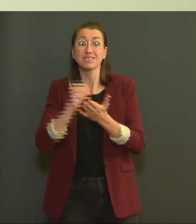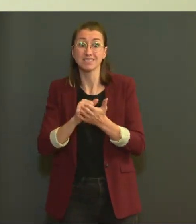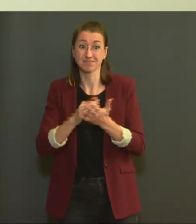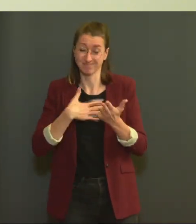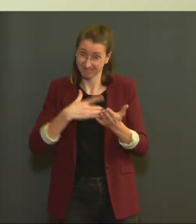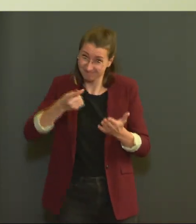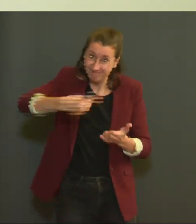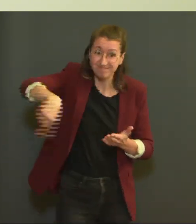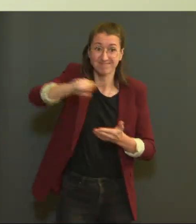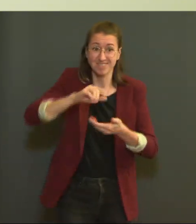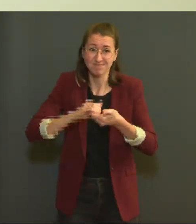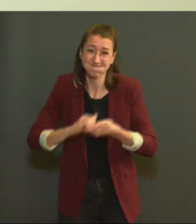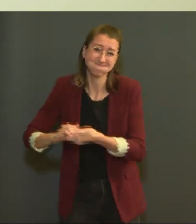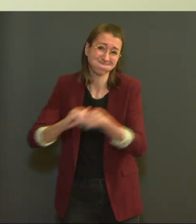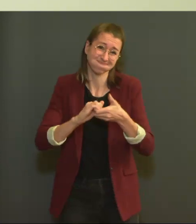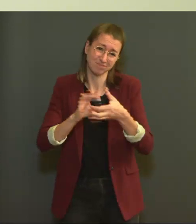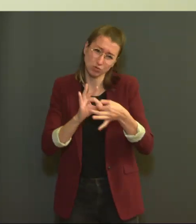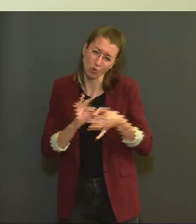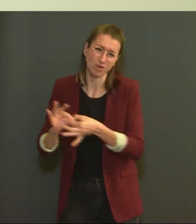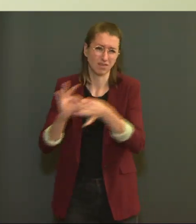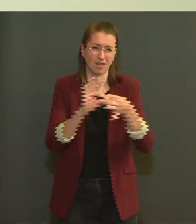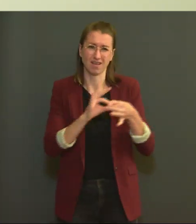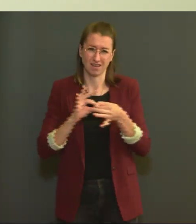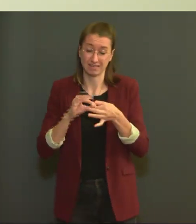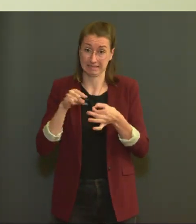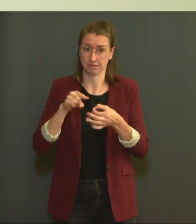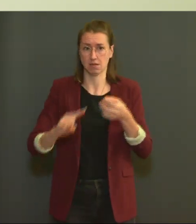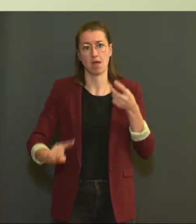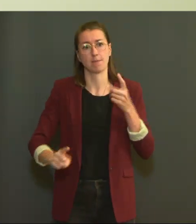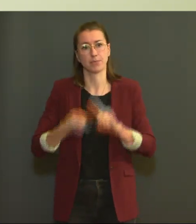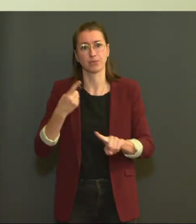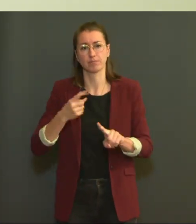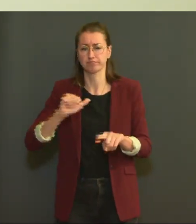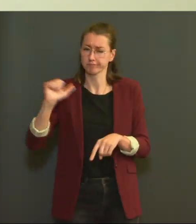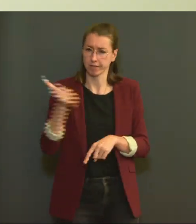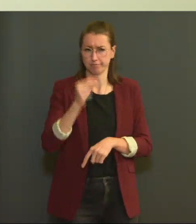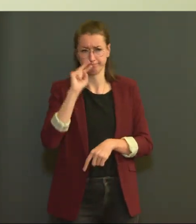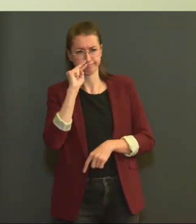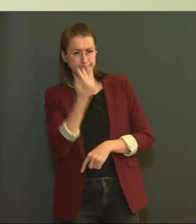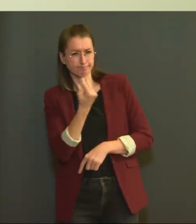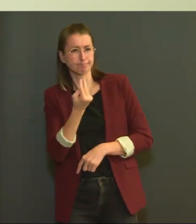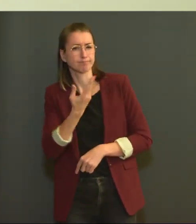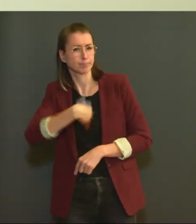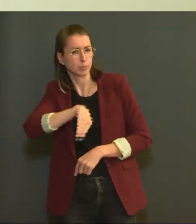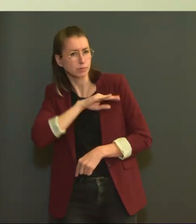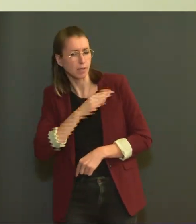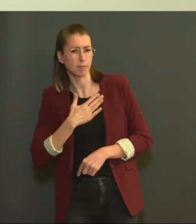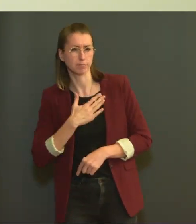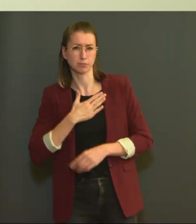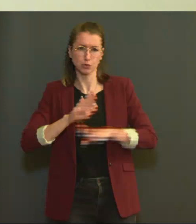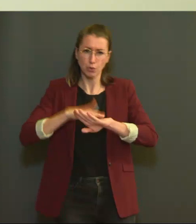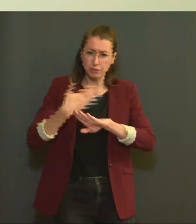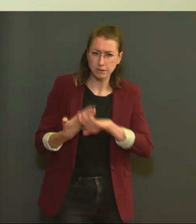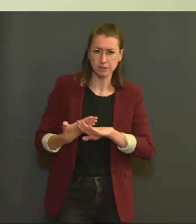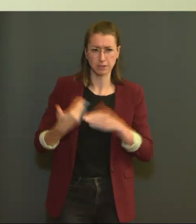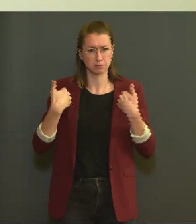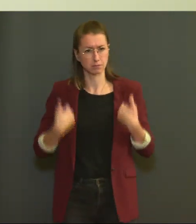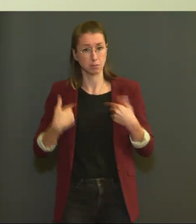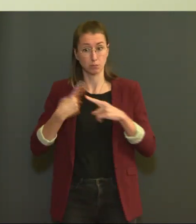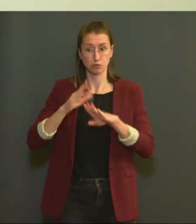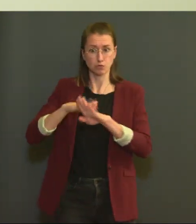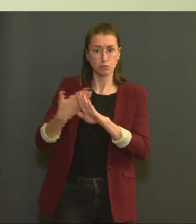Kaak individu is acteur van zijn veiligheid, van zijn veiligheid, maar ook van de andere. Zonder deze